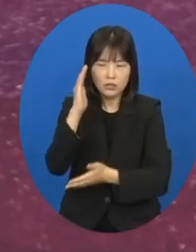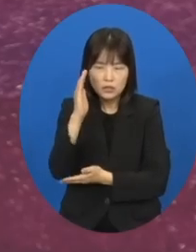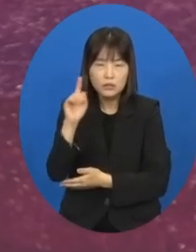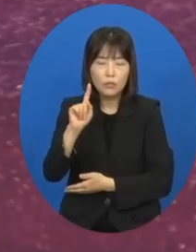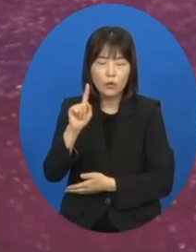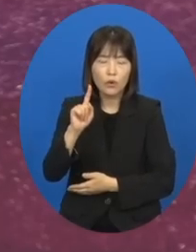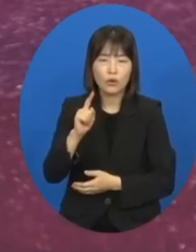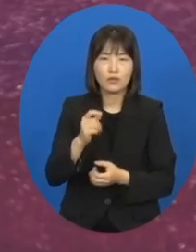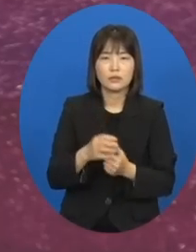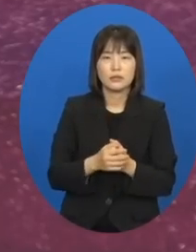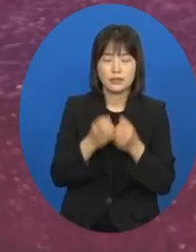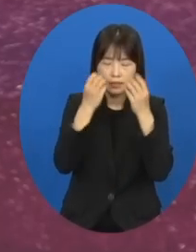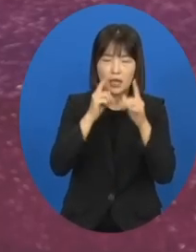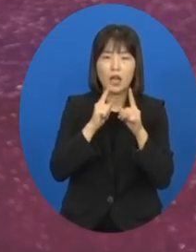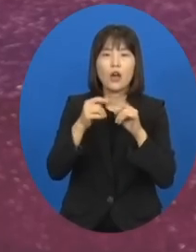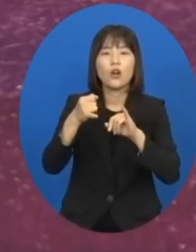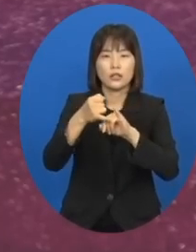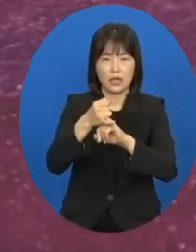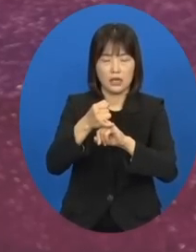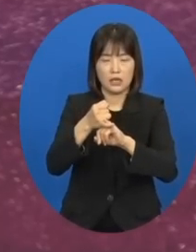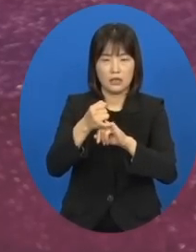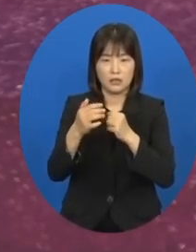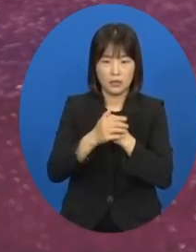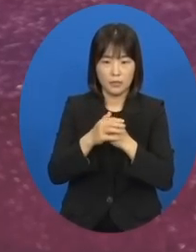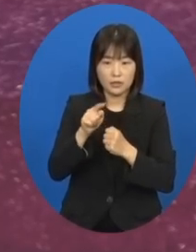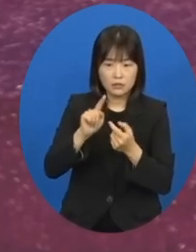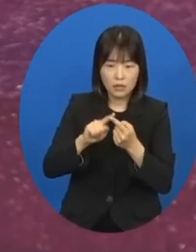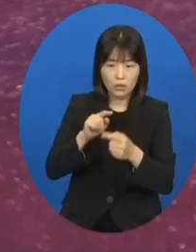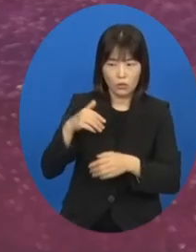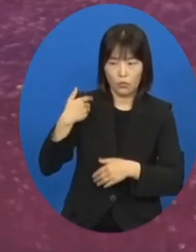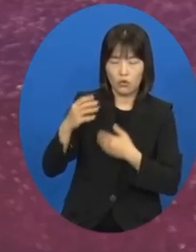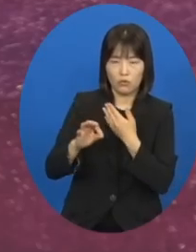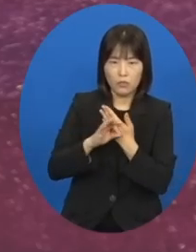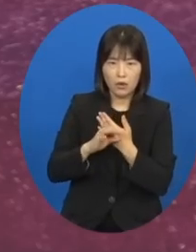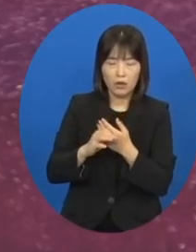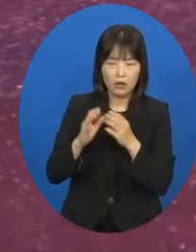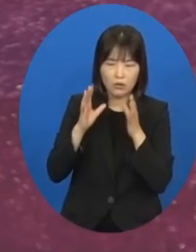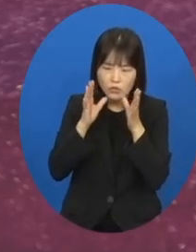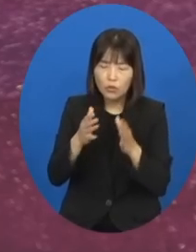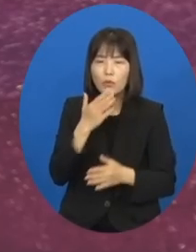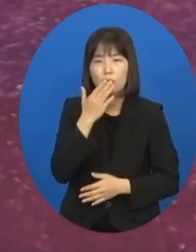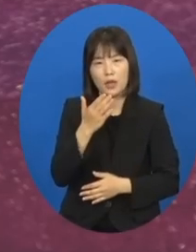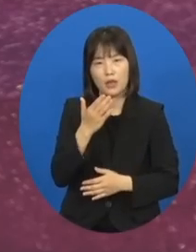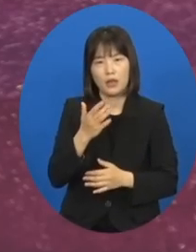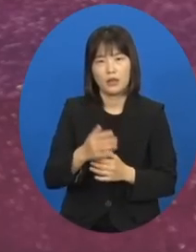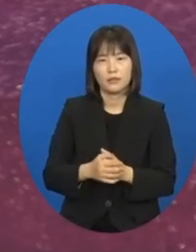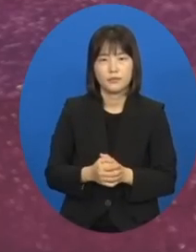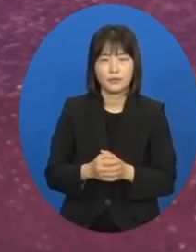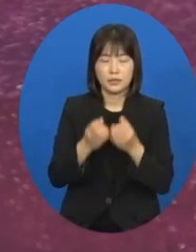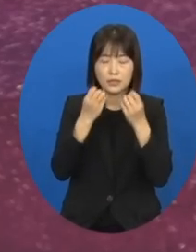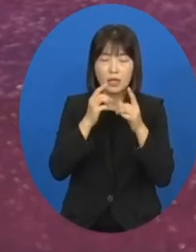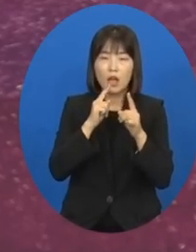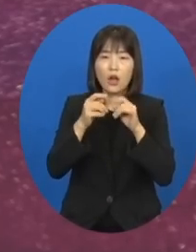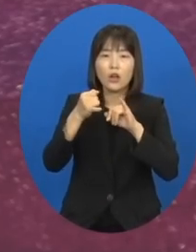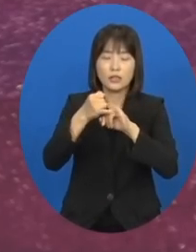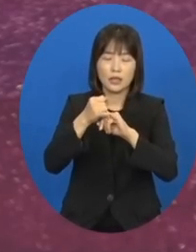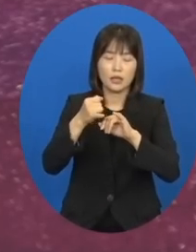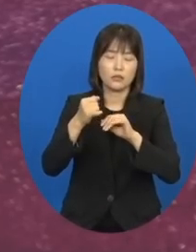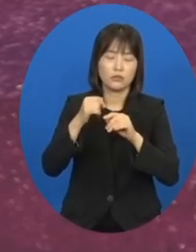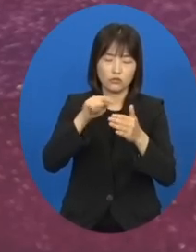모르면 또한 거기에 당하게 되어 있어요 새 언약이 약속하는 것 중에 새 하늘과 새 땅이